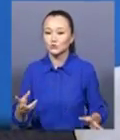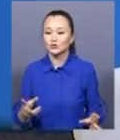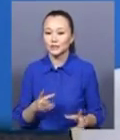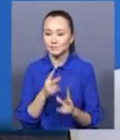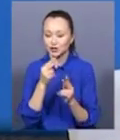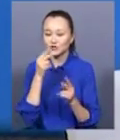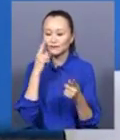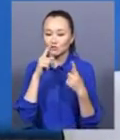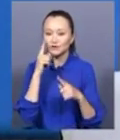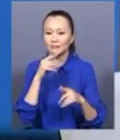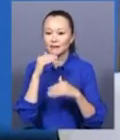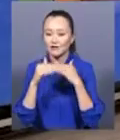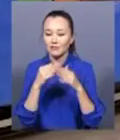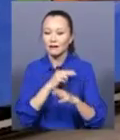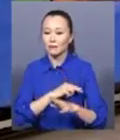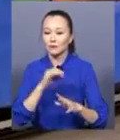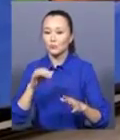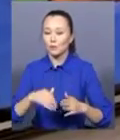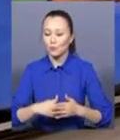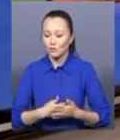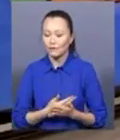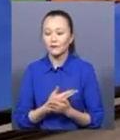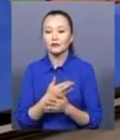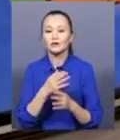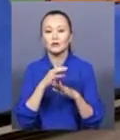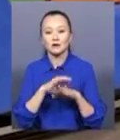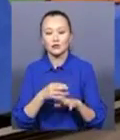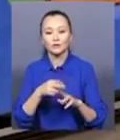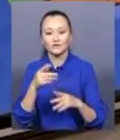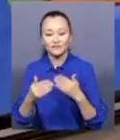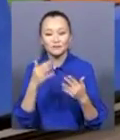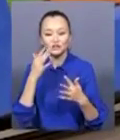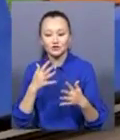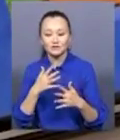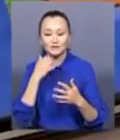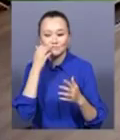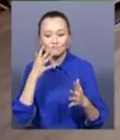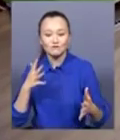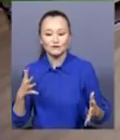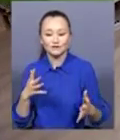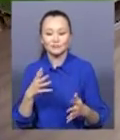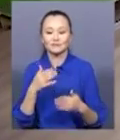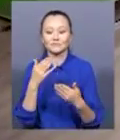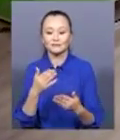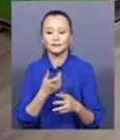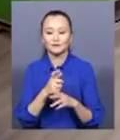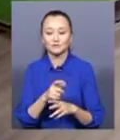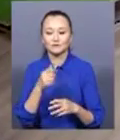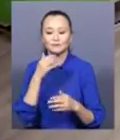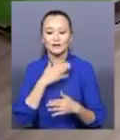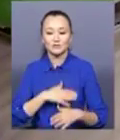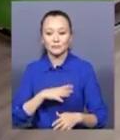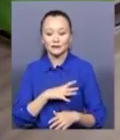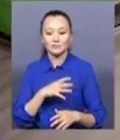успешной творческой карьеры и новых ролей, о которых вы мечтали. Спасибо вам огромное. Очень рад был с вами сегодня пообщаться. Спасибо вам большое. Мне очень приятно было.